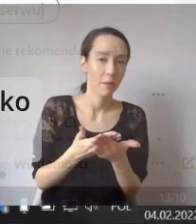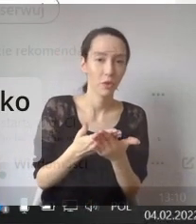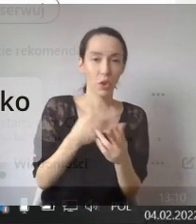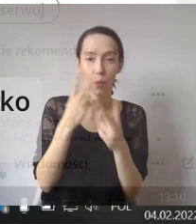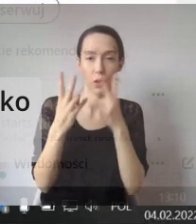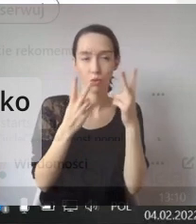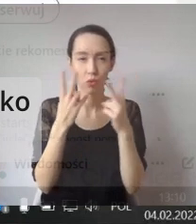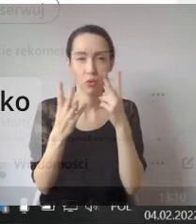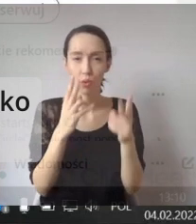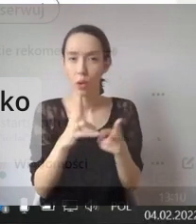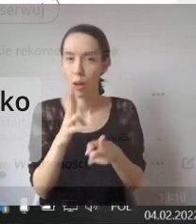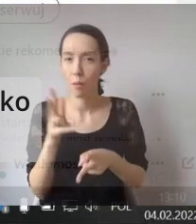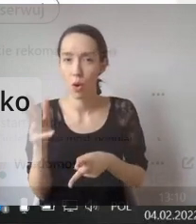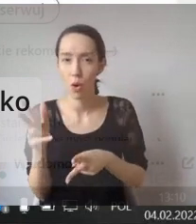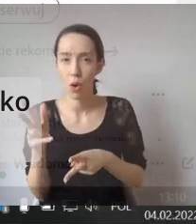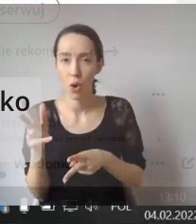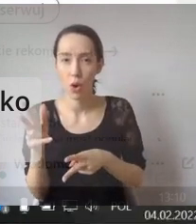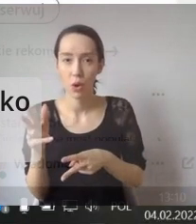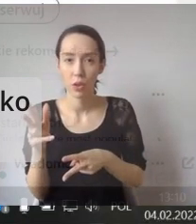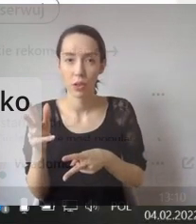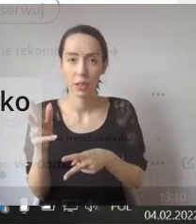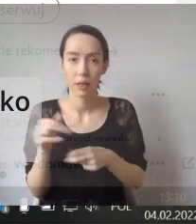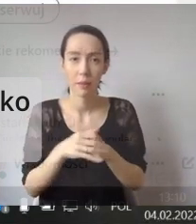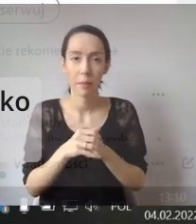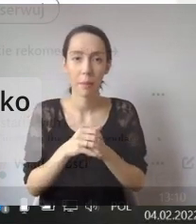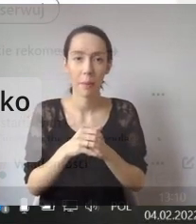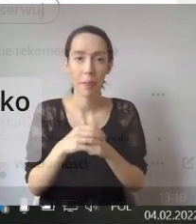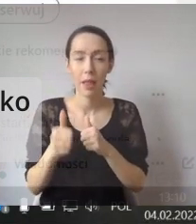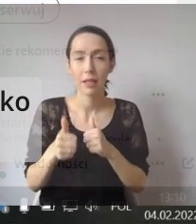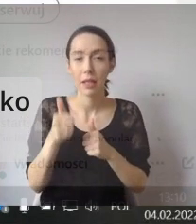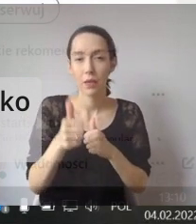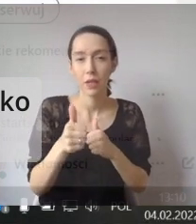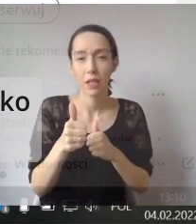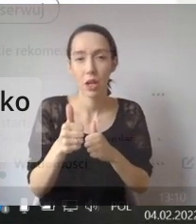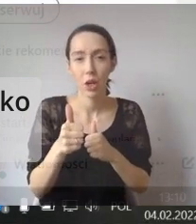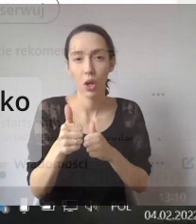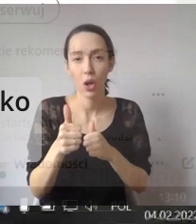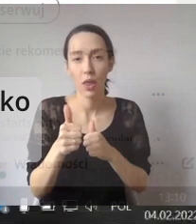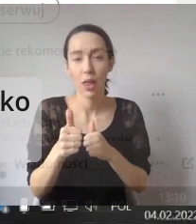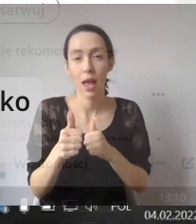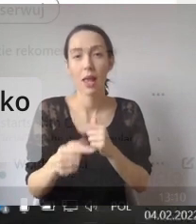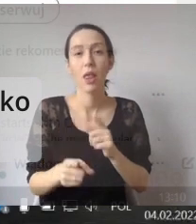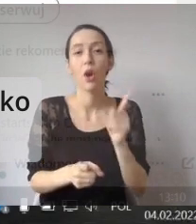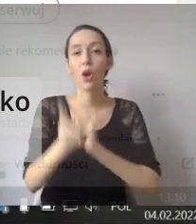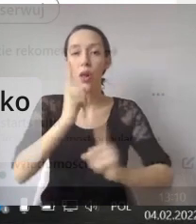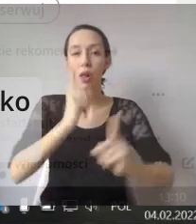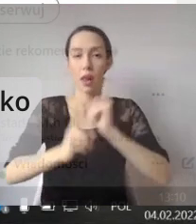szukam kogoś na stanowisko specjalisty do spraw obsługi klienta z językiem